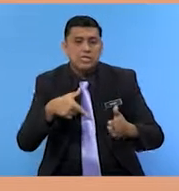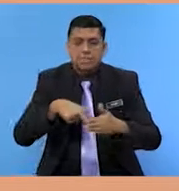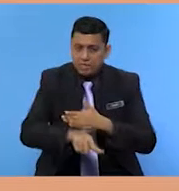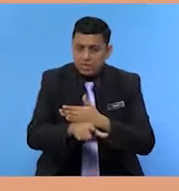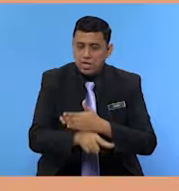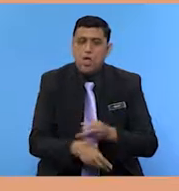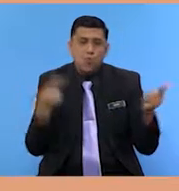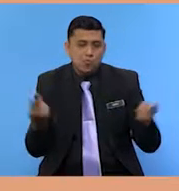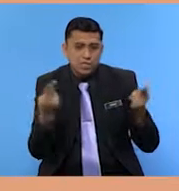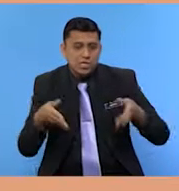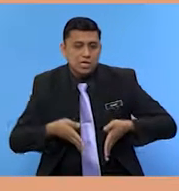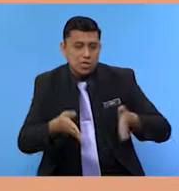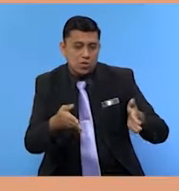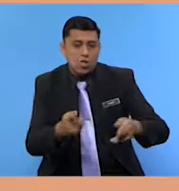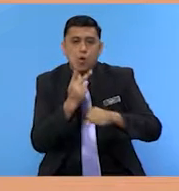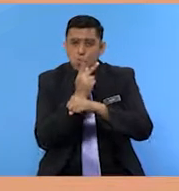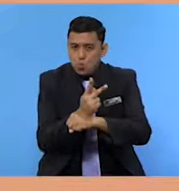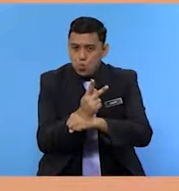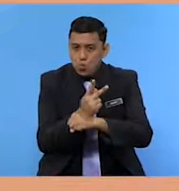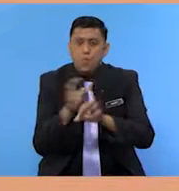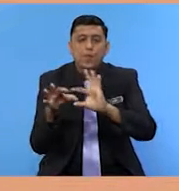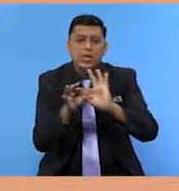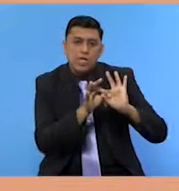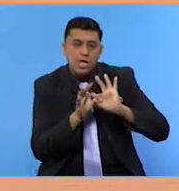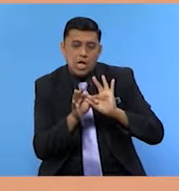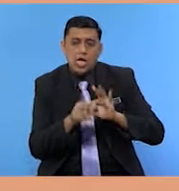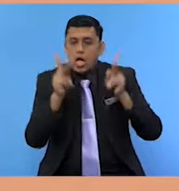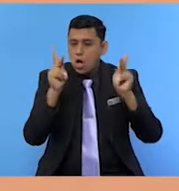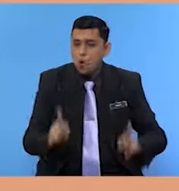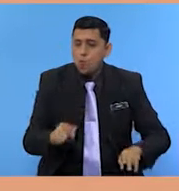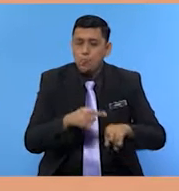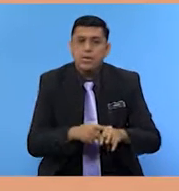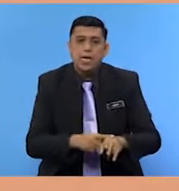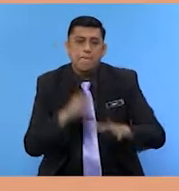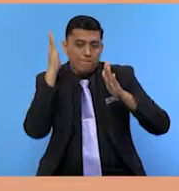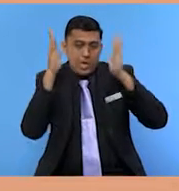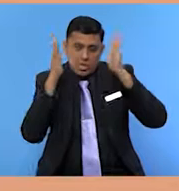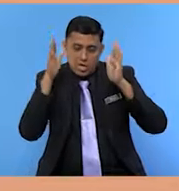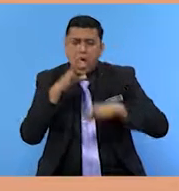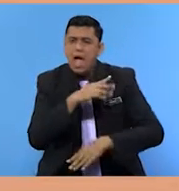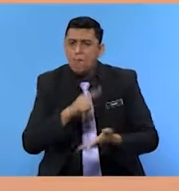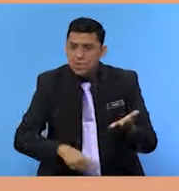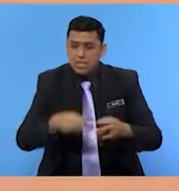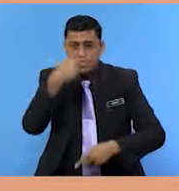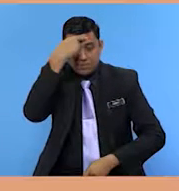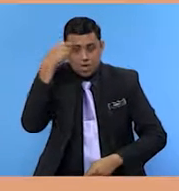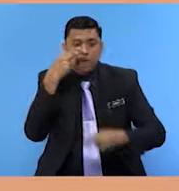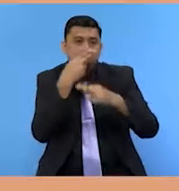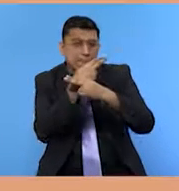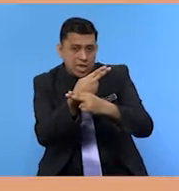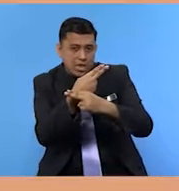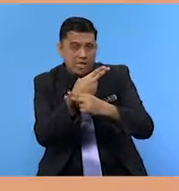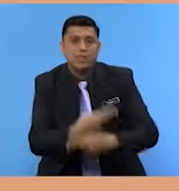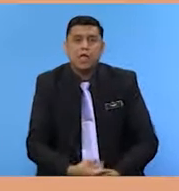usaha yang dijalankan untuk mengukuhkan perpaduan kaum di Malaysia dan apakah faktor-faktor yang menjadi penghalang ke arah mengukuhkan